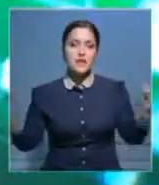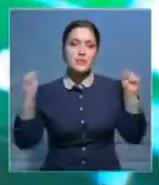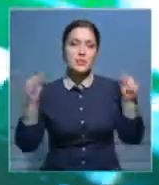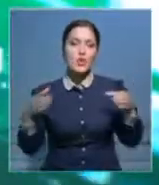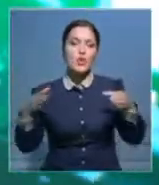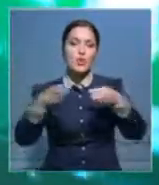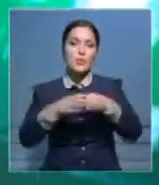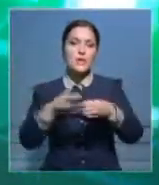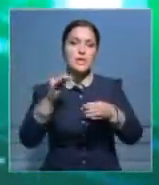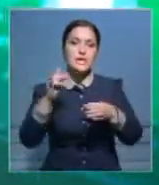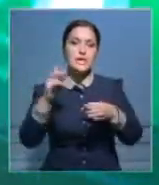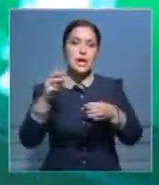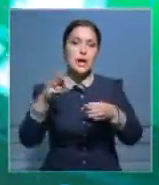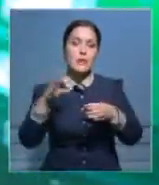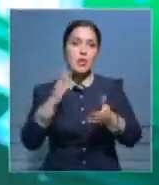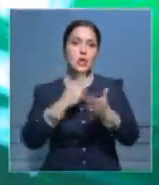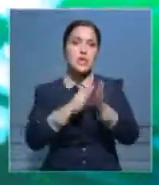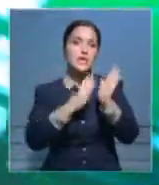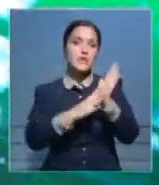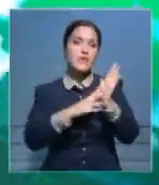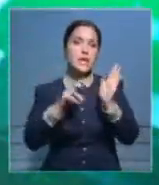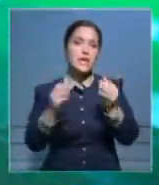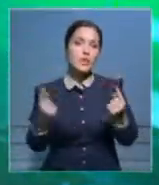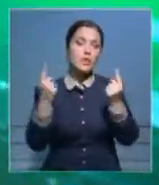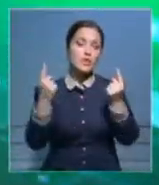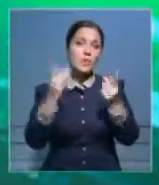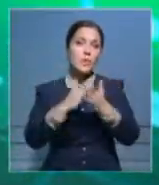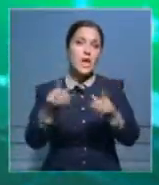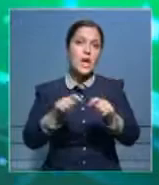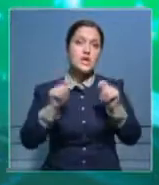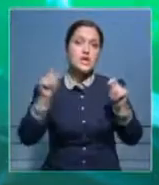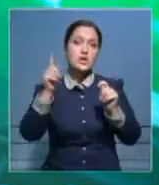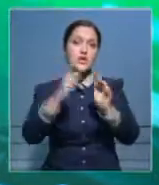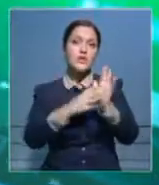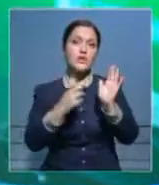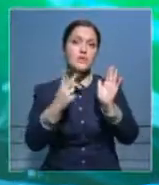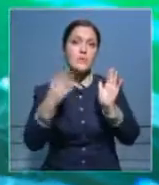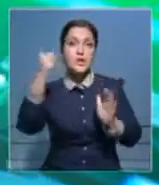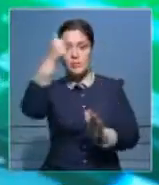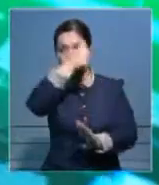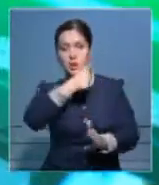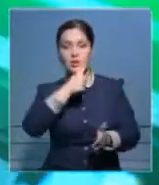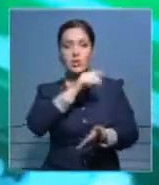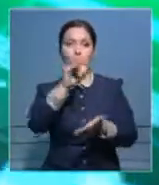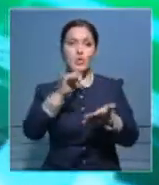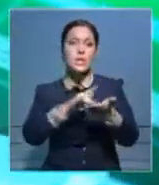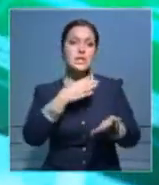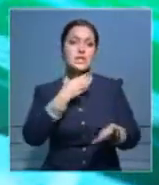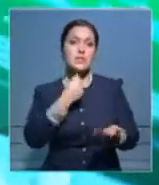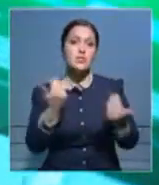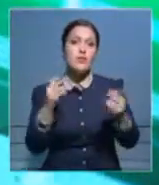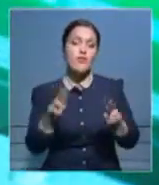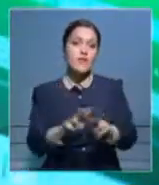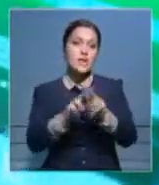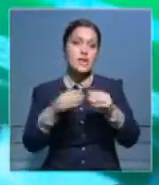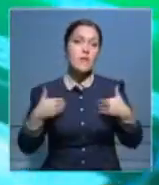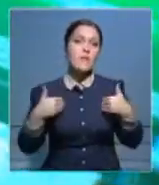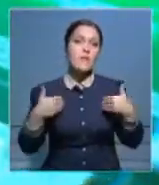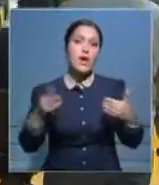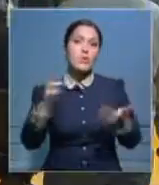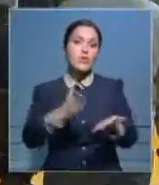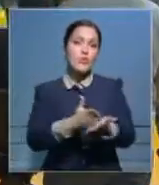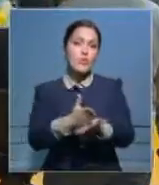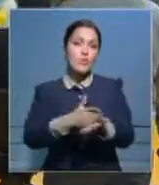Спортивное общество «Динамо» празднует 90-летие. Оно было создано в 1925 году в городе Семей. Сегодня в Астане